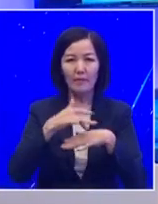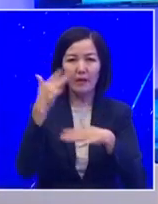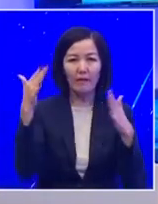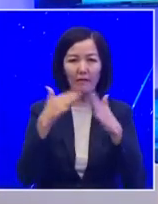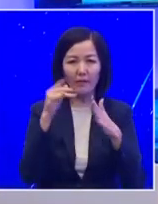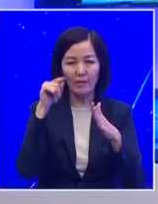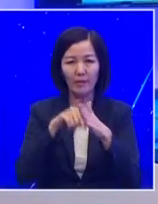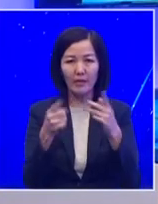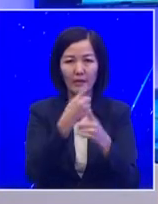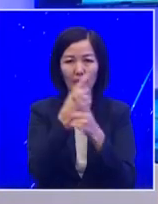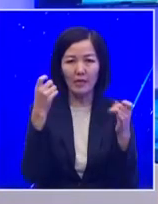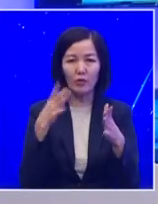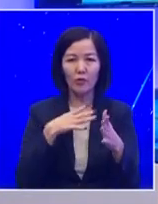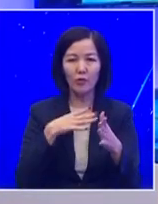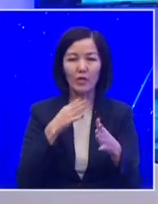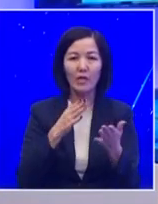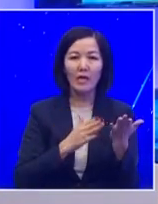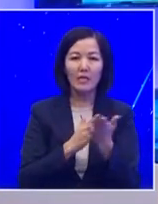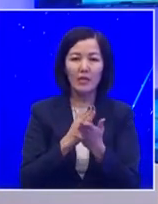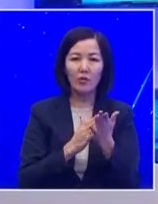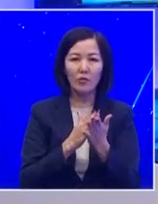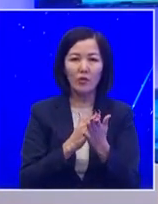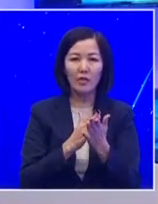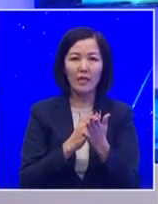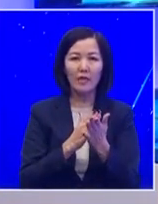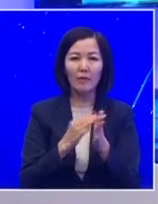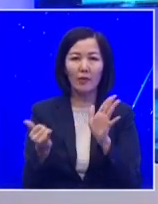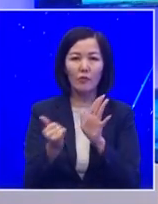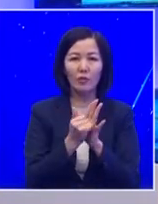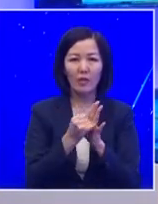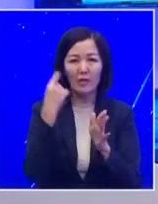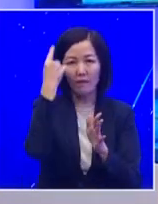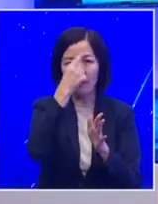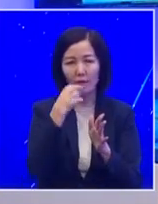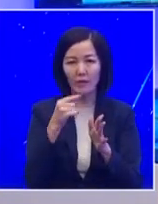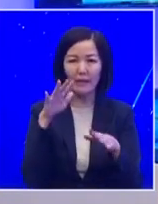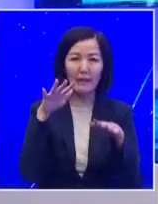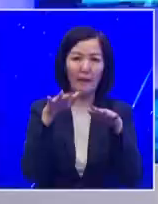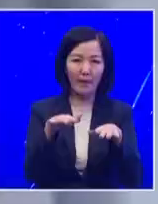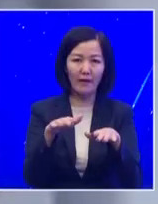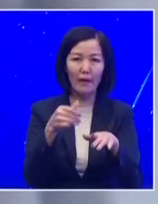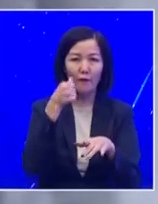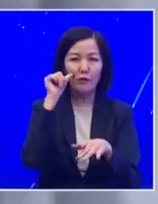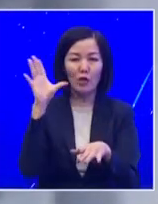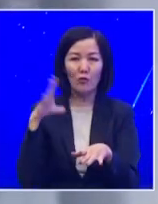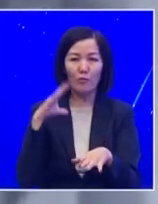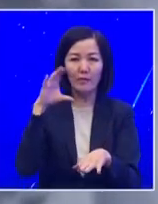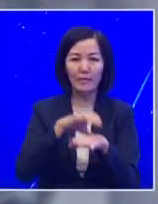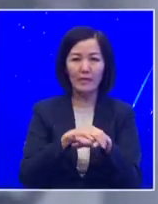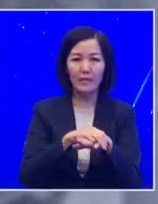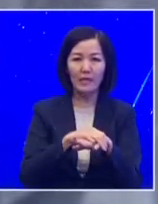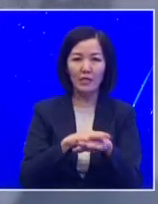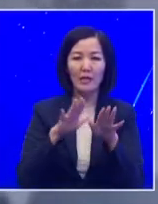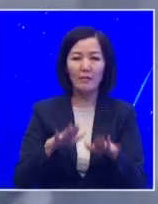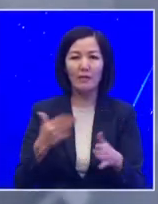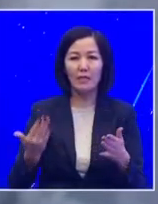корреспондент Нур КИЗ. Сотрудники предприняли ряд мер по установлению личности нападавшего. Вчера он был задержан, им оказался